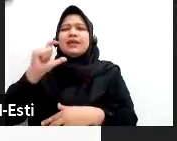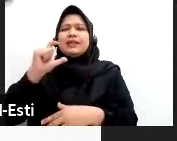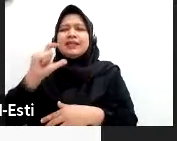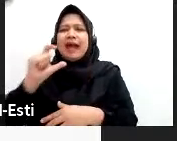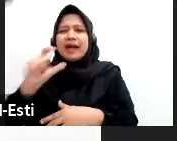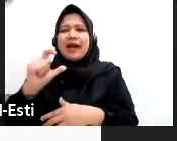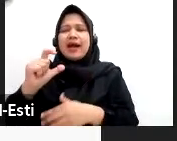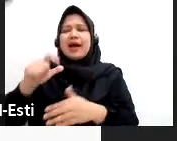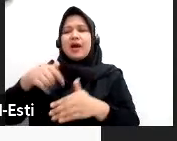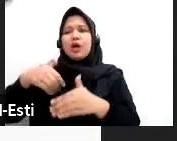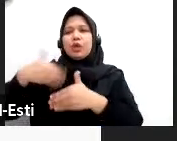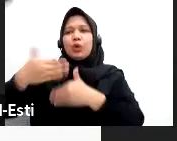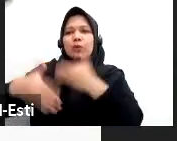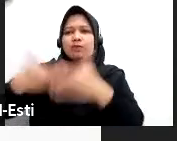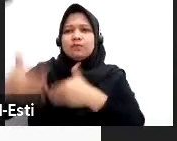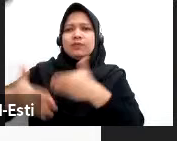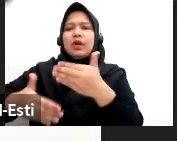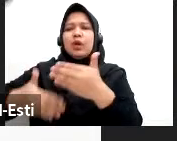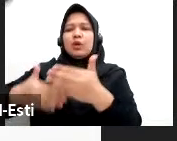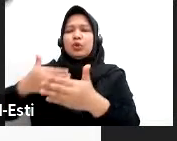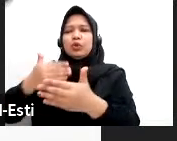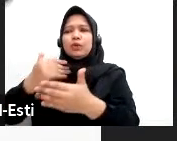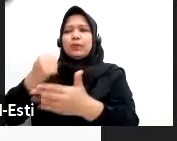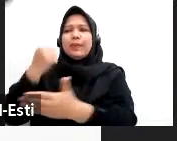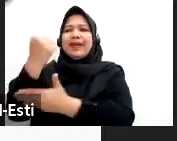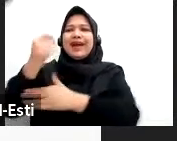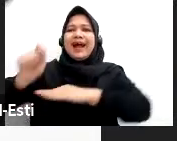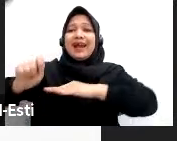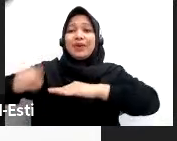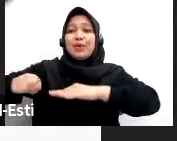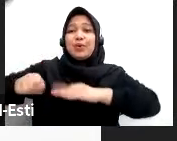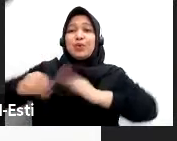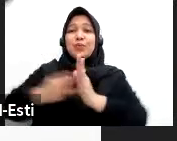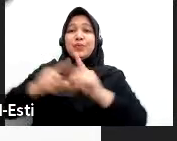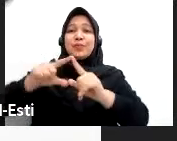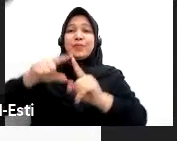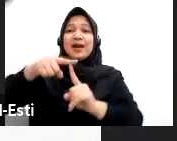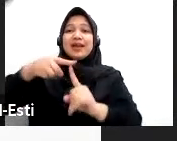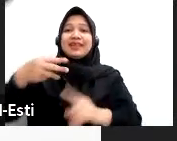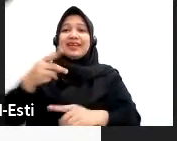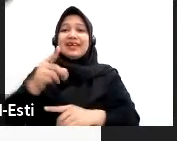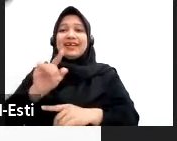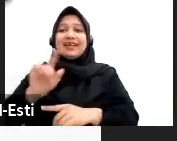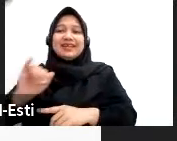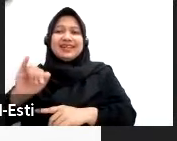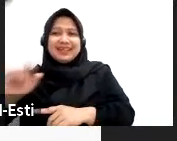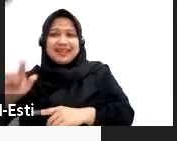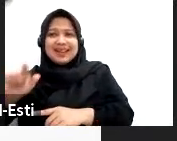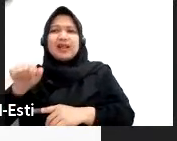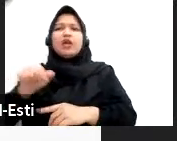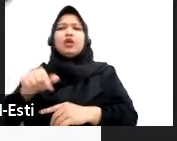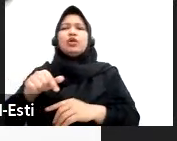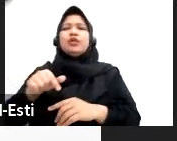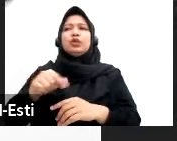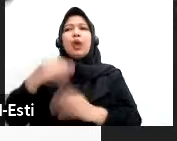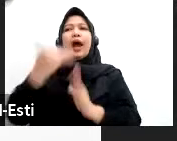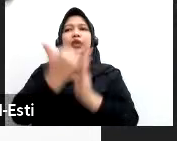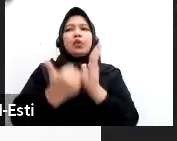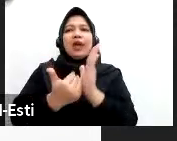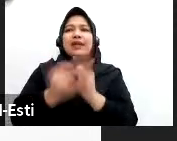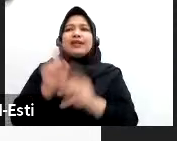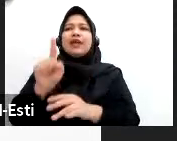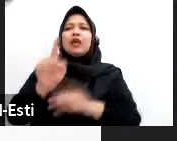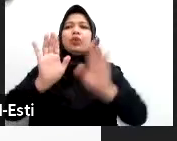menegakkan ketentuan hukum materiil itu cukup satu peraturan saja supaya tidak membingungkan